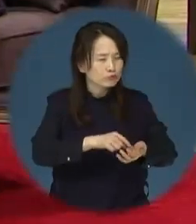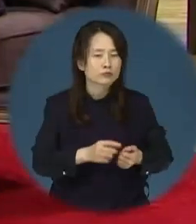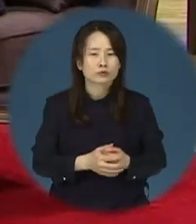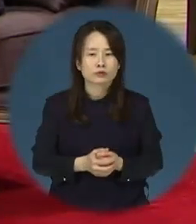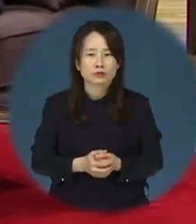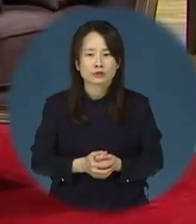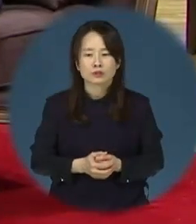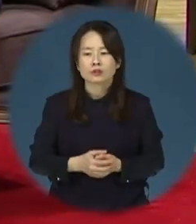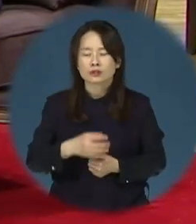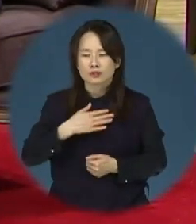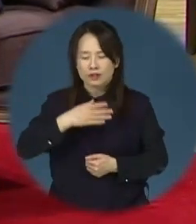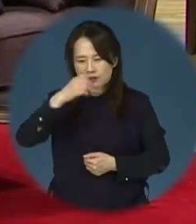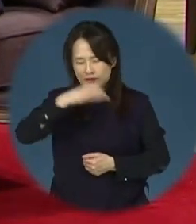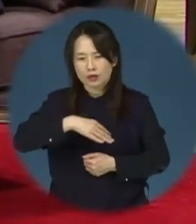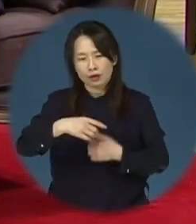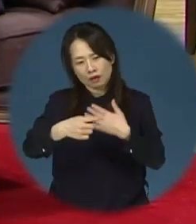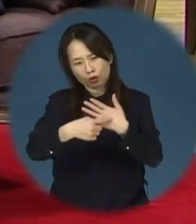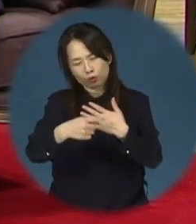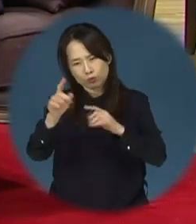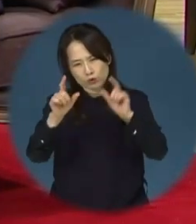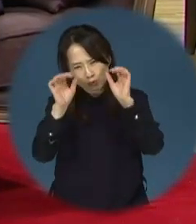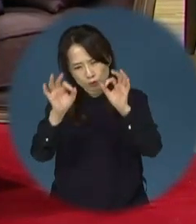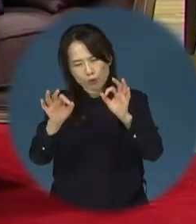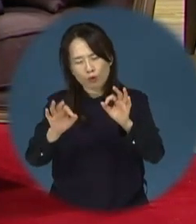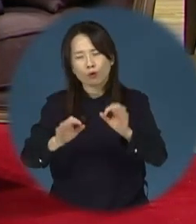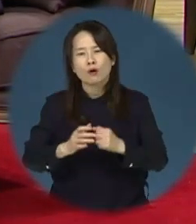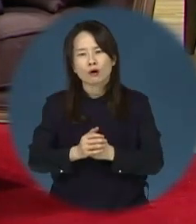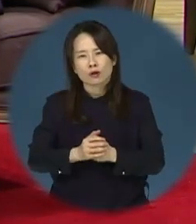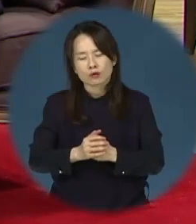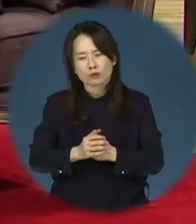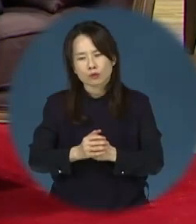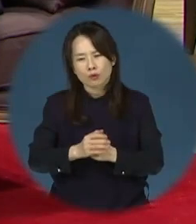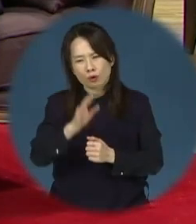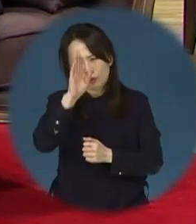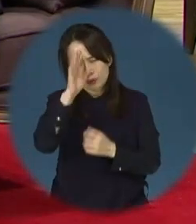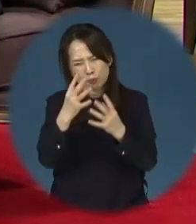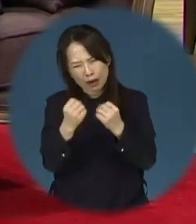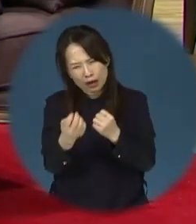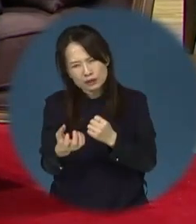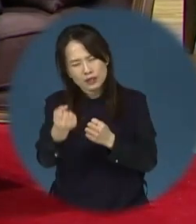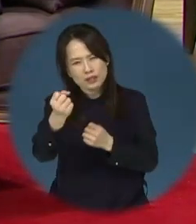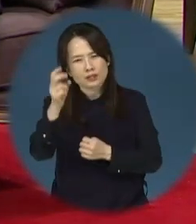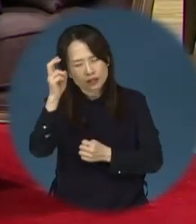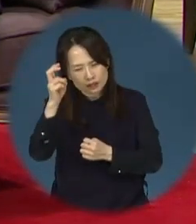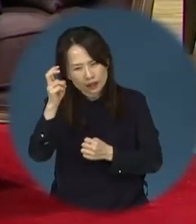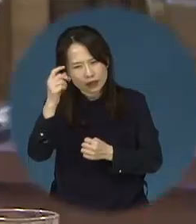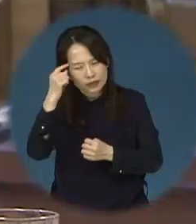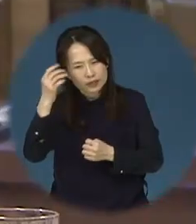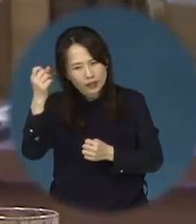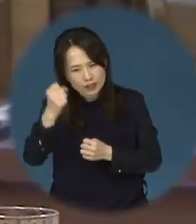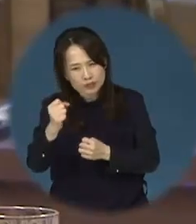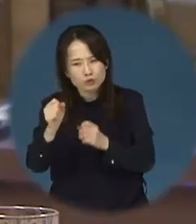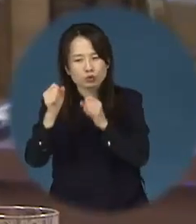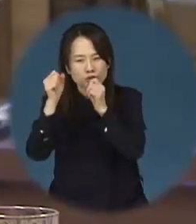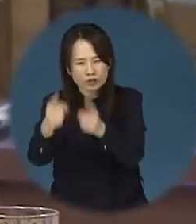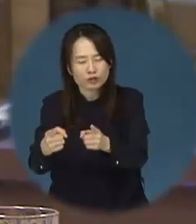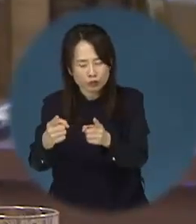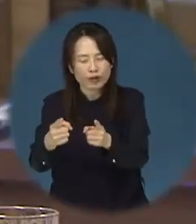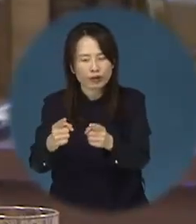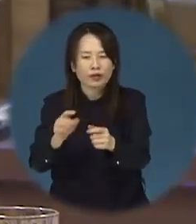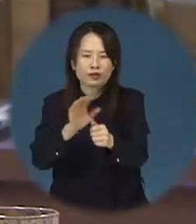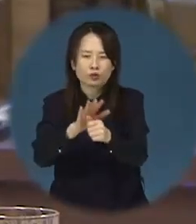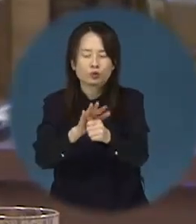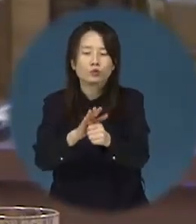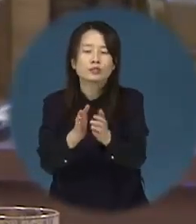당시 그냥 병이 많을 것 같다 단순하게 아니, 그러니까 생각하면. 그 어려운 사람들을 내가 도와야 되겠다라고 하는 어떤 뭐 긍휼의 마음이라든지